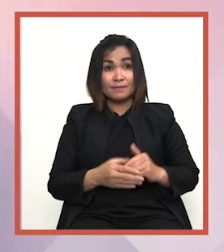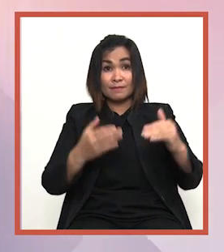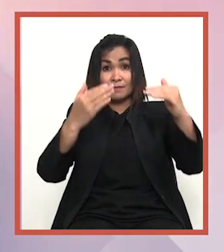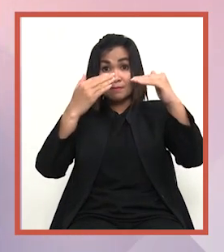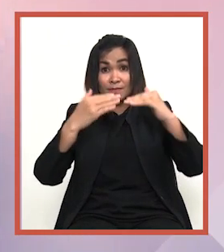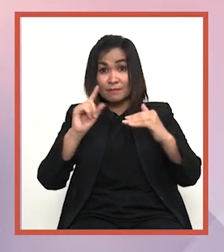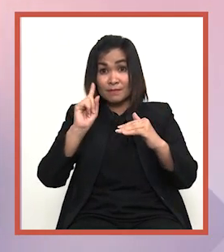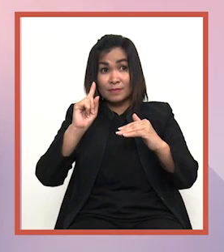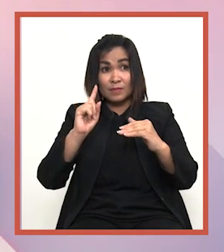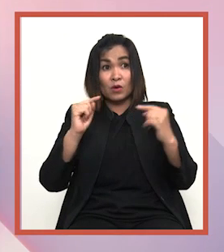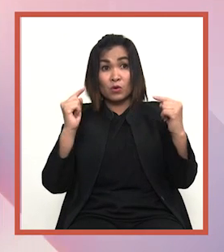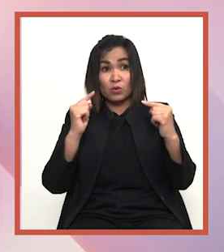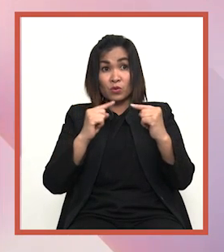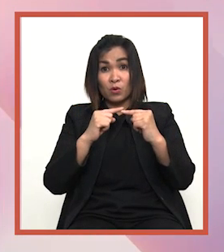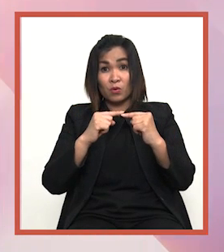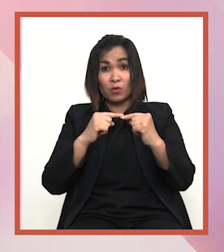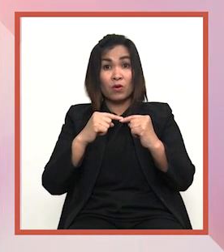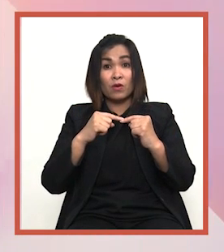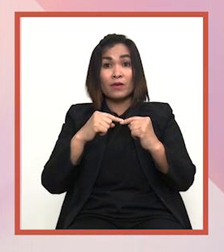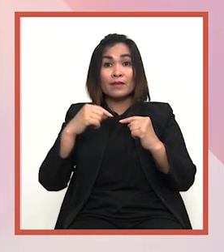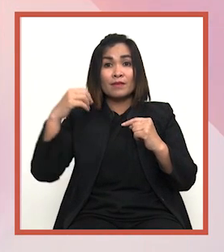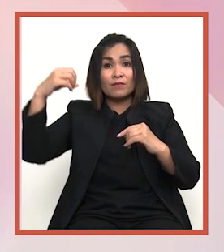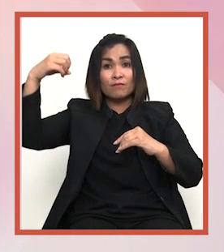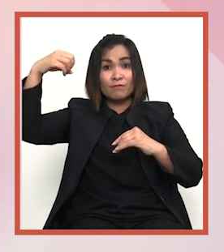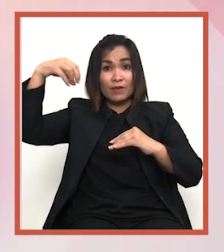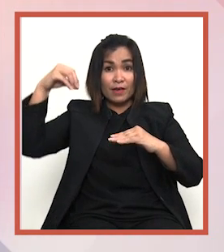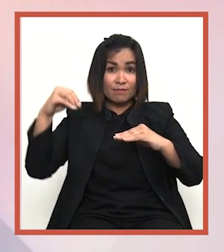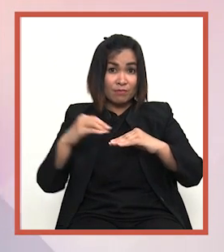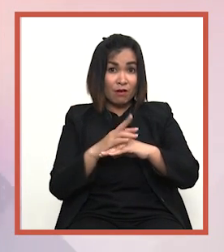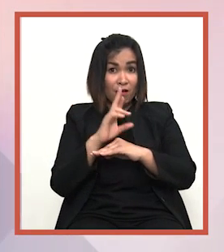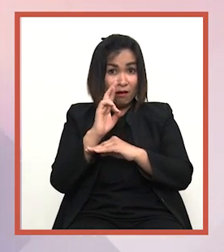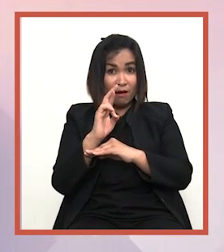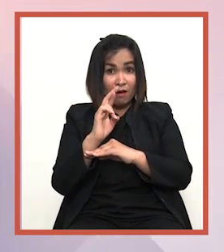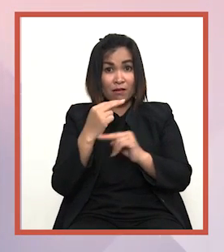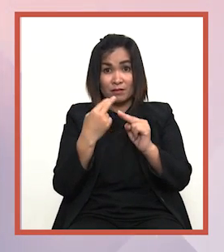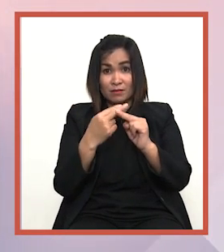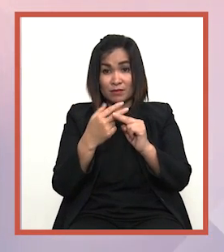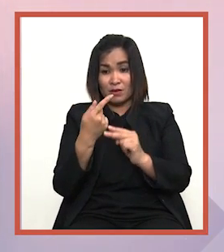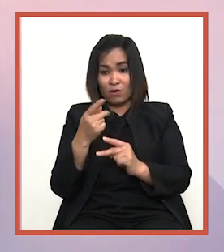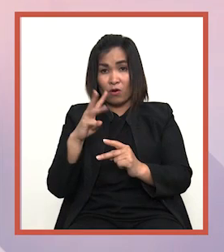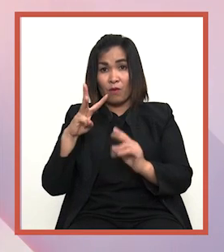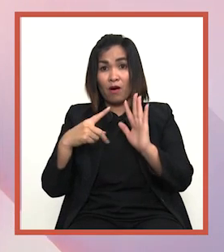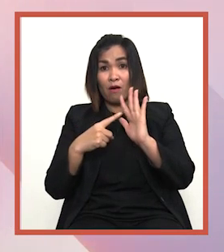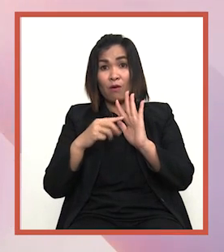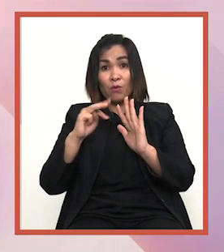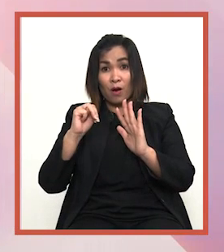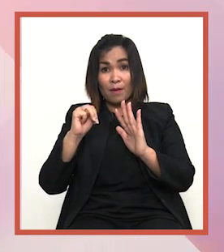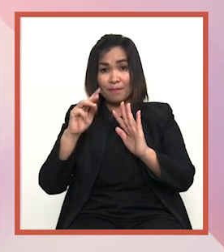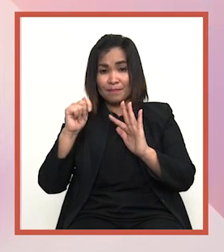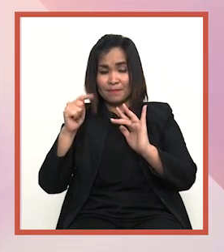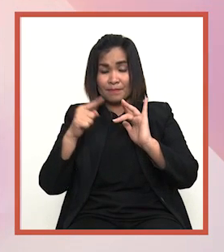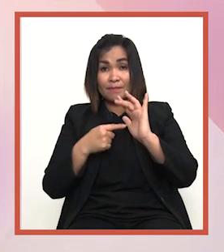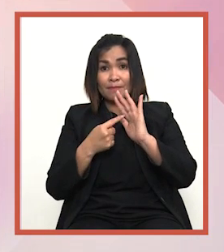สัญลักษณ์ส่วนถัดไปครับความต้านทานนะครับในทางไฟฟ้านะครับเขาก็มีความต้านทานนะครับเหมือนกับอิเล็กทรอนิกส์นั่นเอง